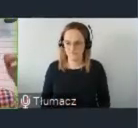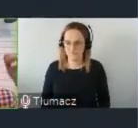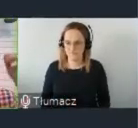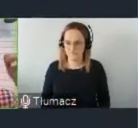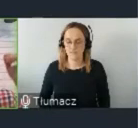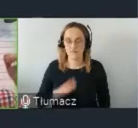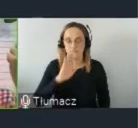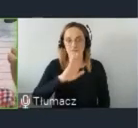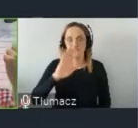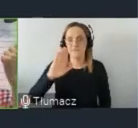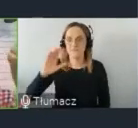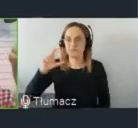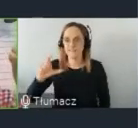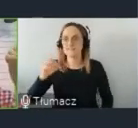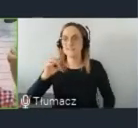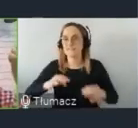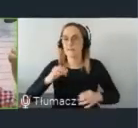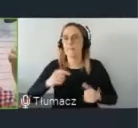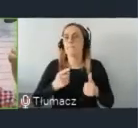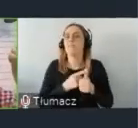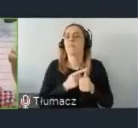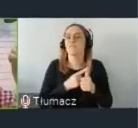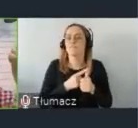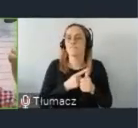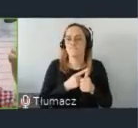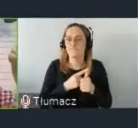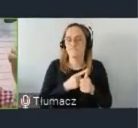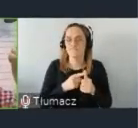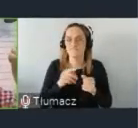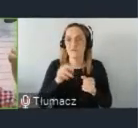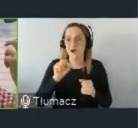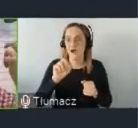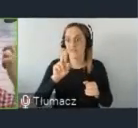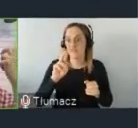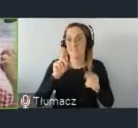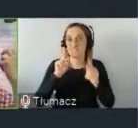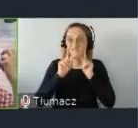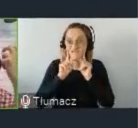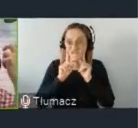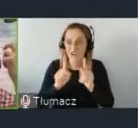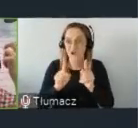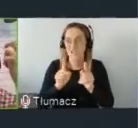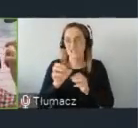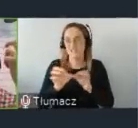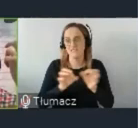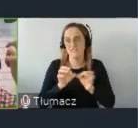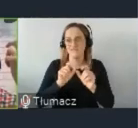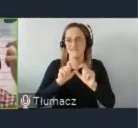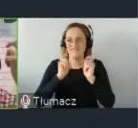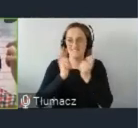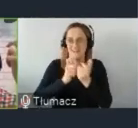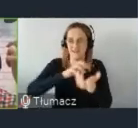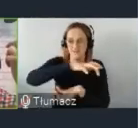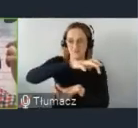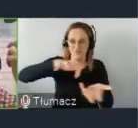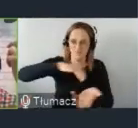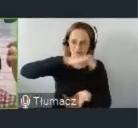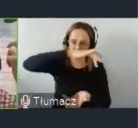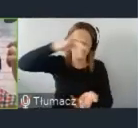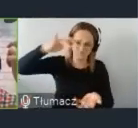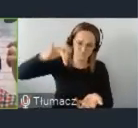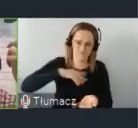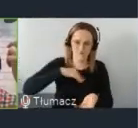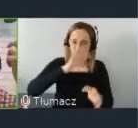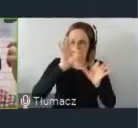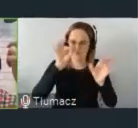BBC Cywilizacje to po pierwsze artefakty, historyczne miejsca na całej kuli ziemskiej, które możemy